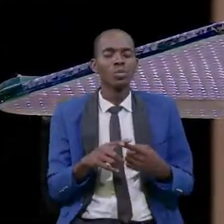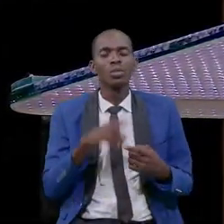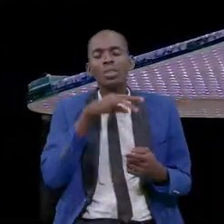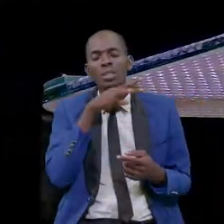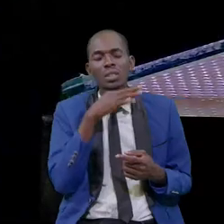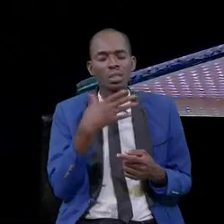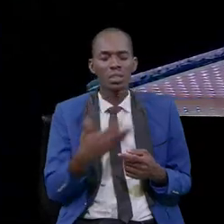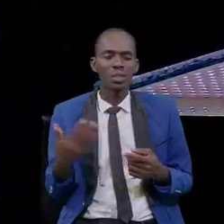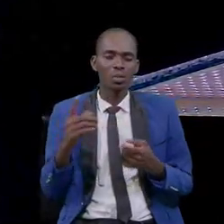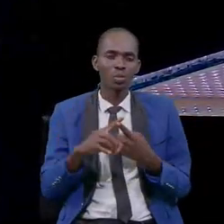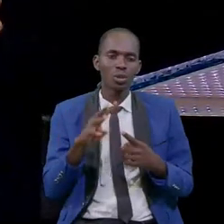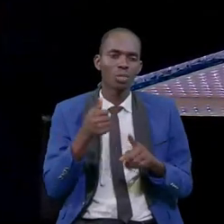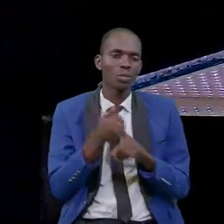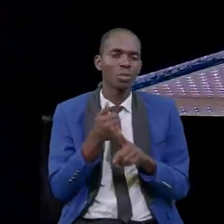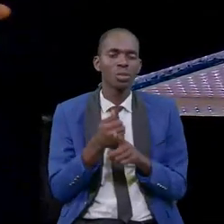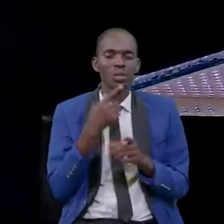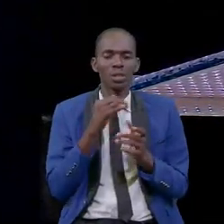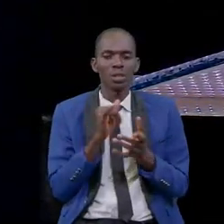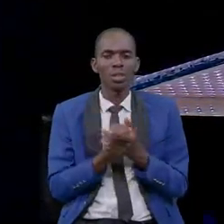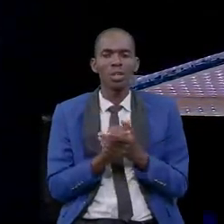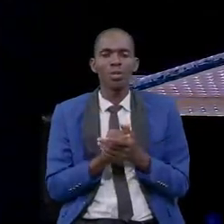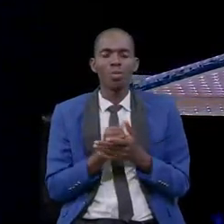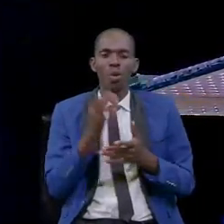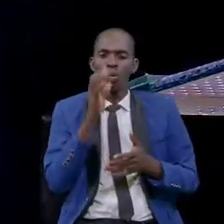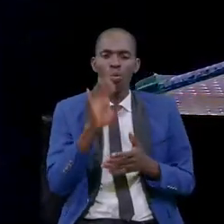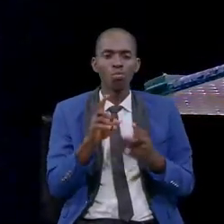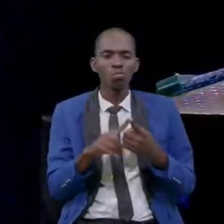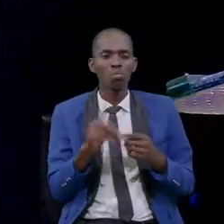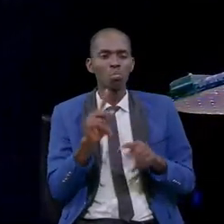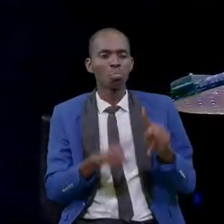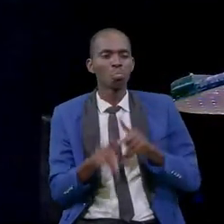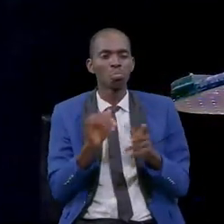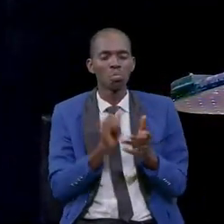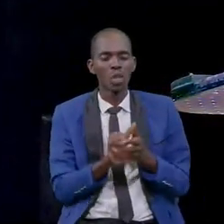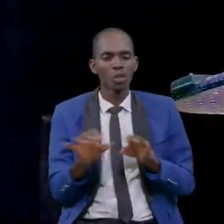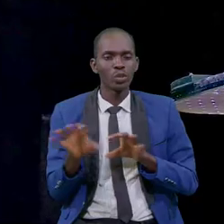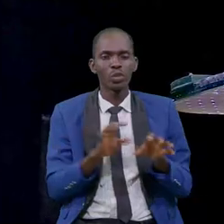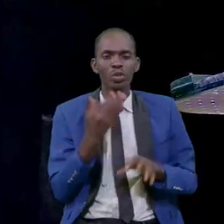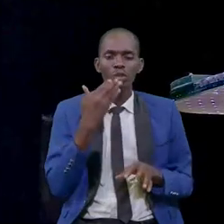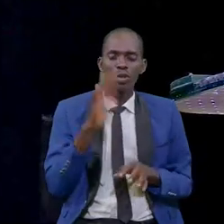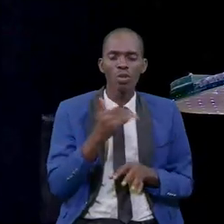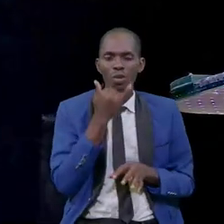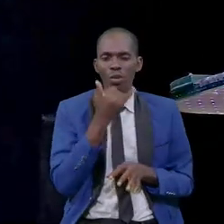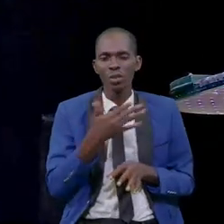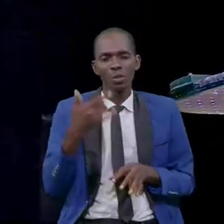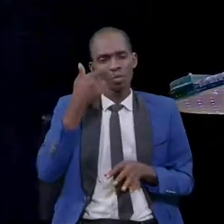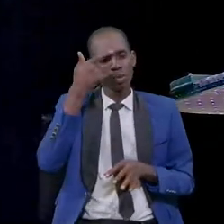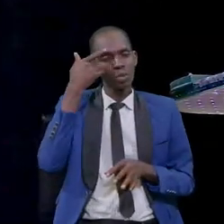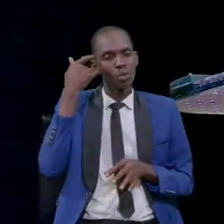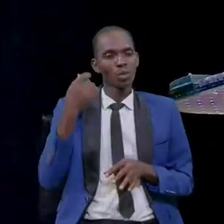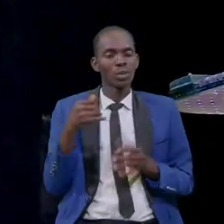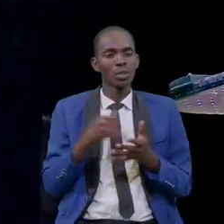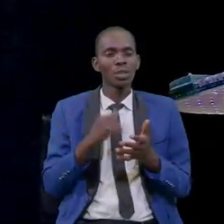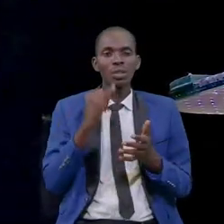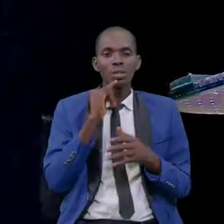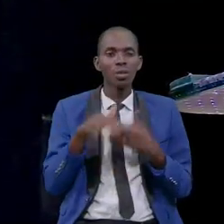l'iniquité. Et du malheur à ceux qui tirent l'iniquité vers les cordes du vice et le péché comme